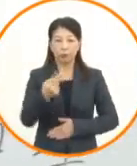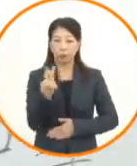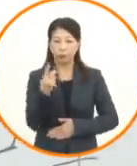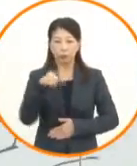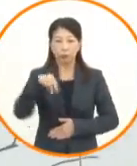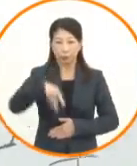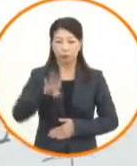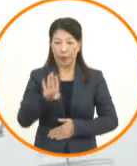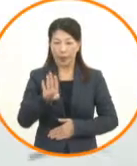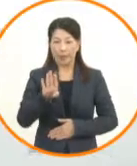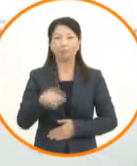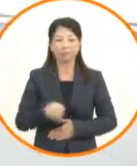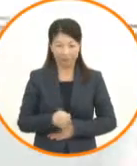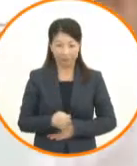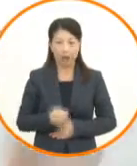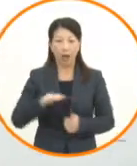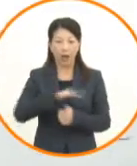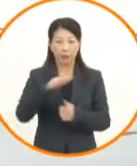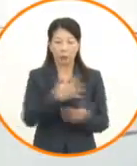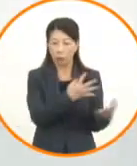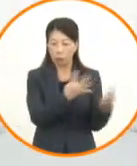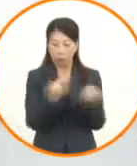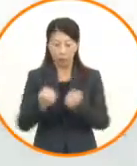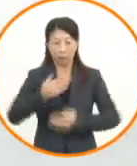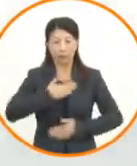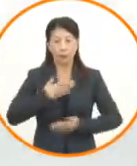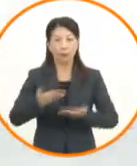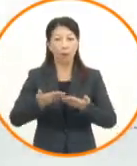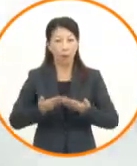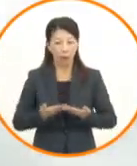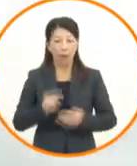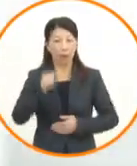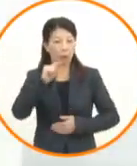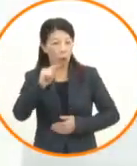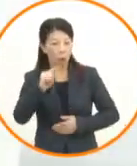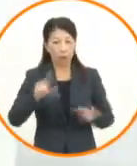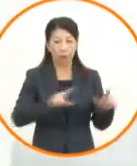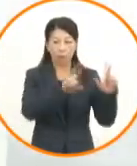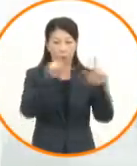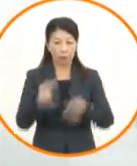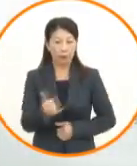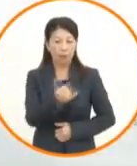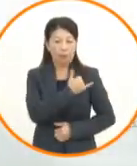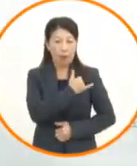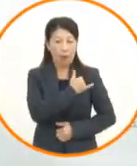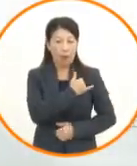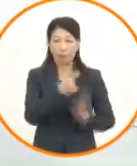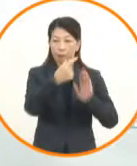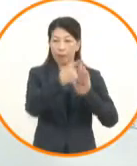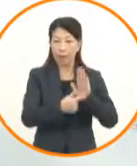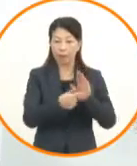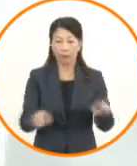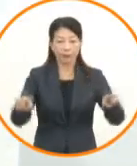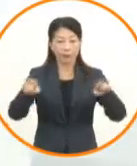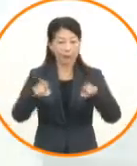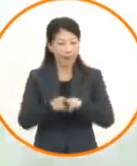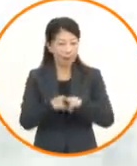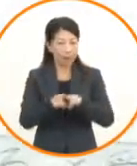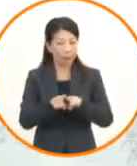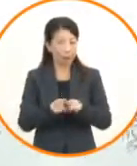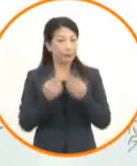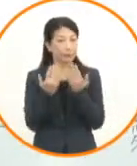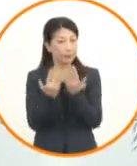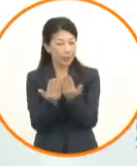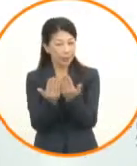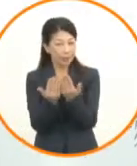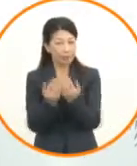。愛知のことをたくさん知ってもらって少しでも暮らしに役立てようをモットーにレッ